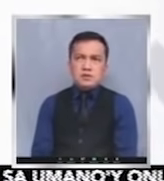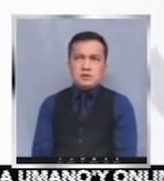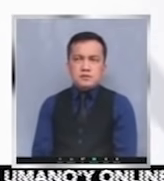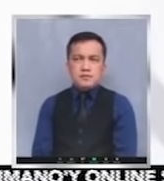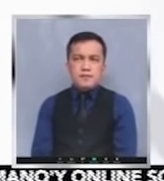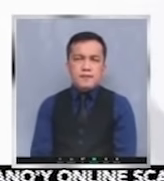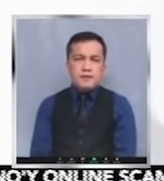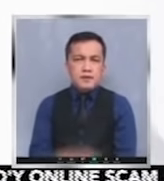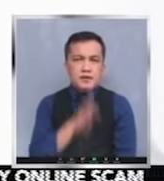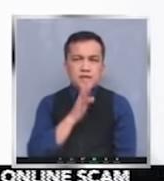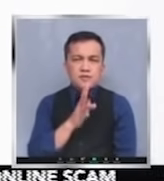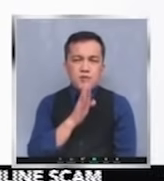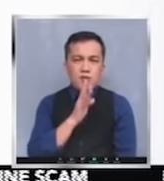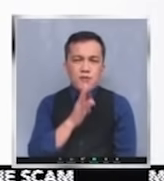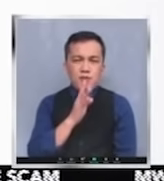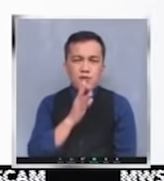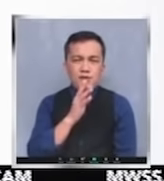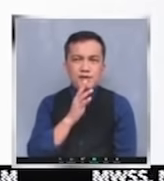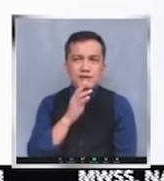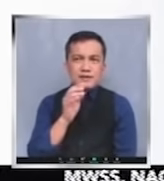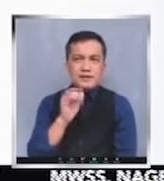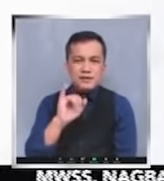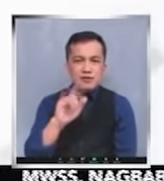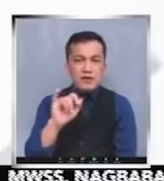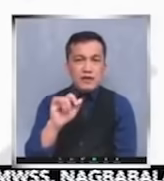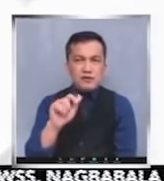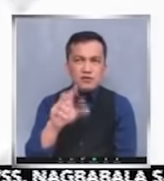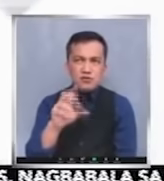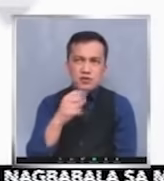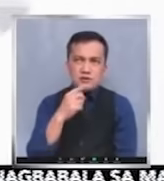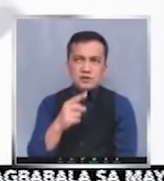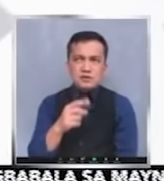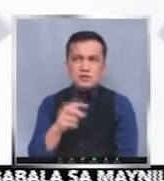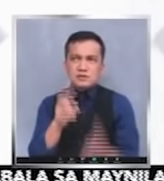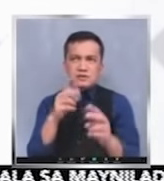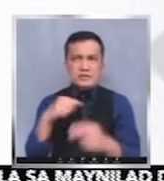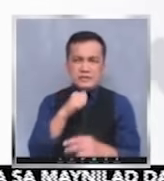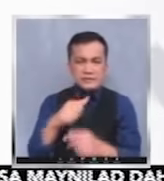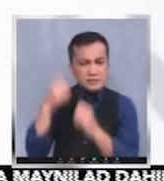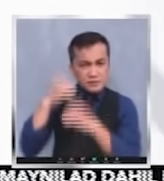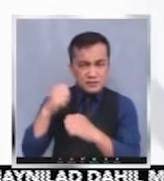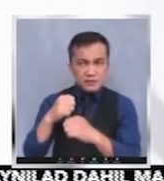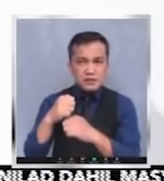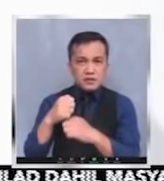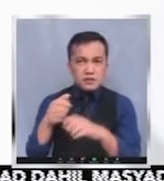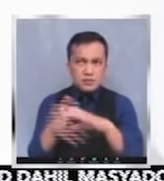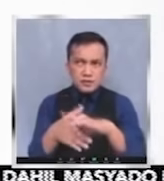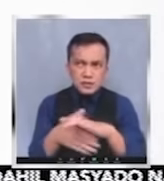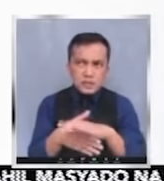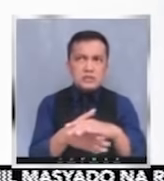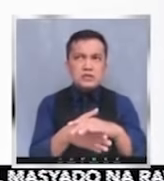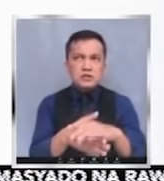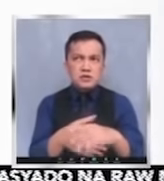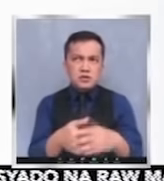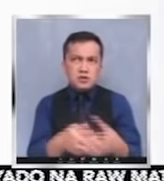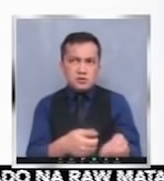nga, hindi nga mag-isili. Alak ko man niya na bandita ko ng Marlina rin.